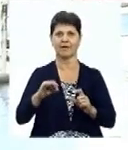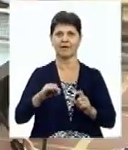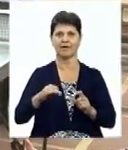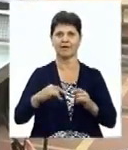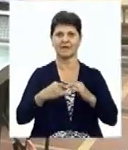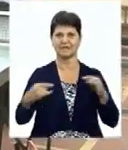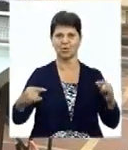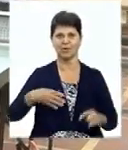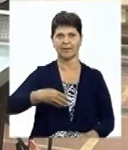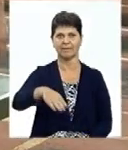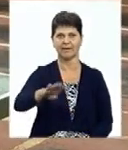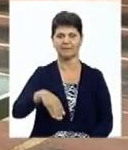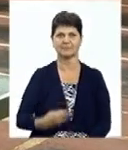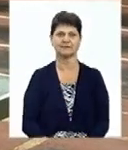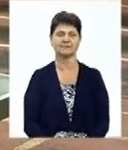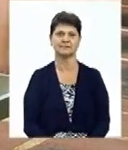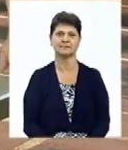теніс.